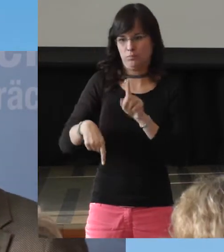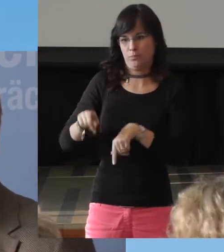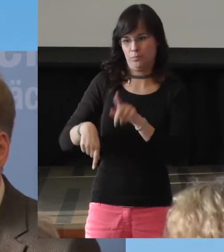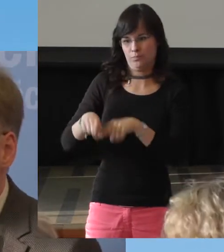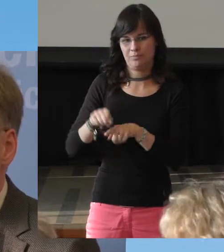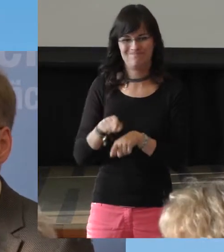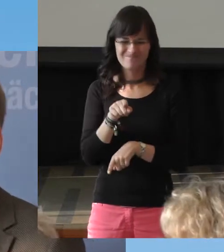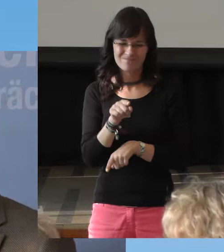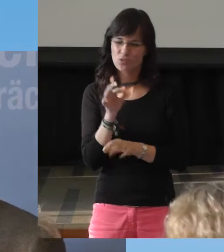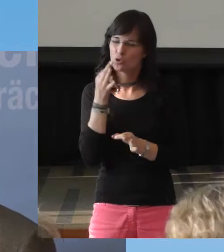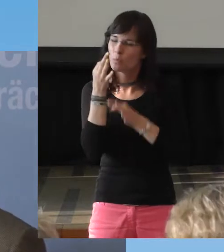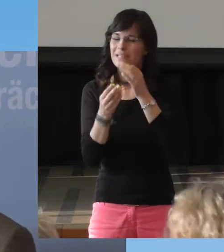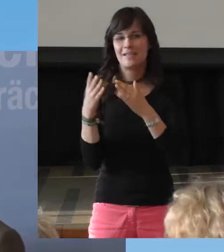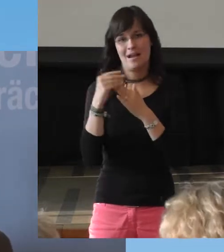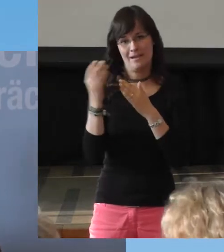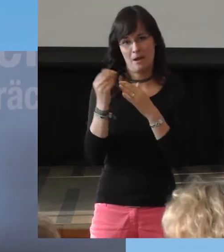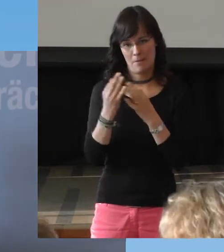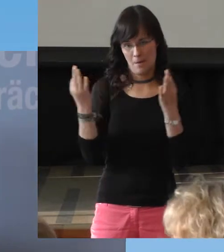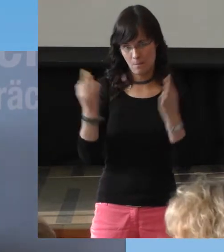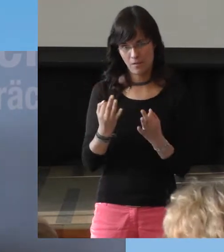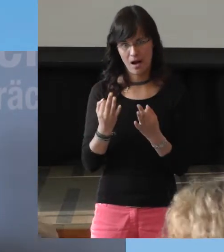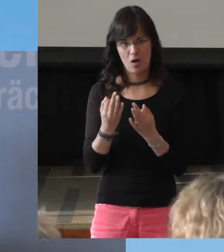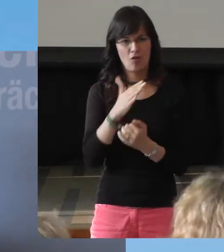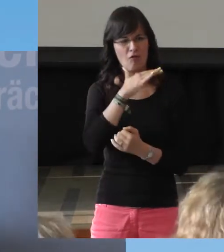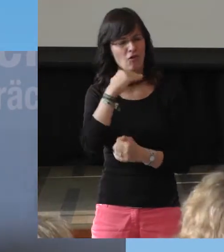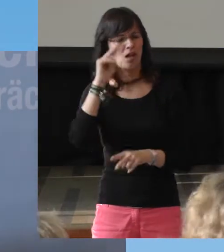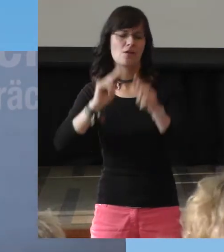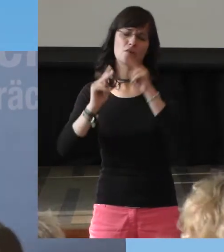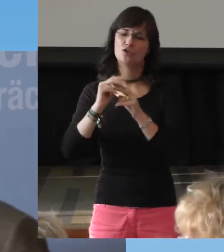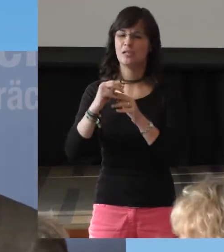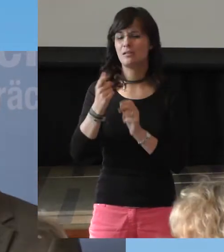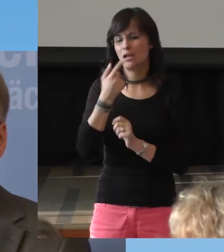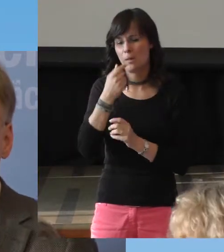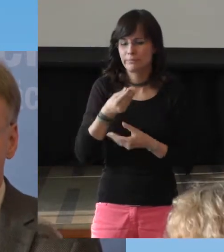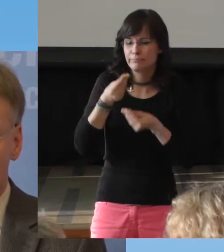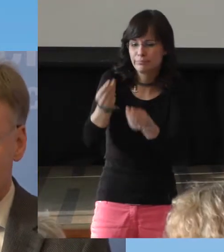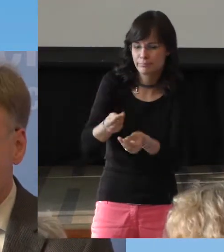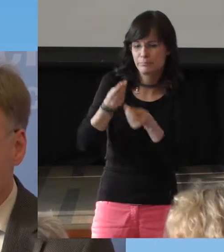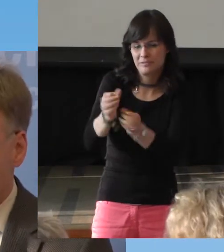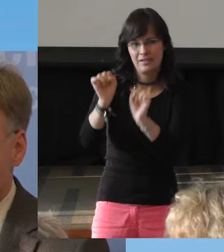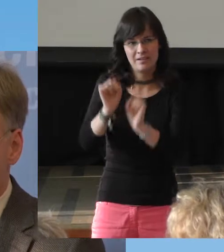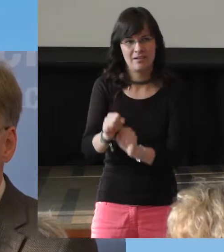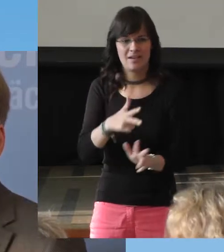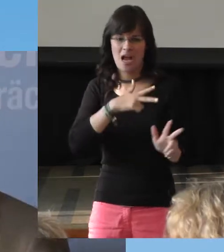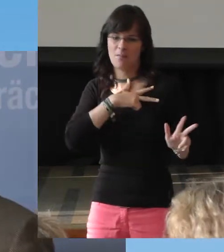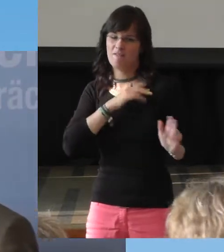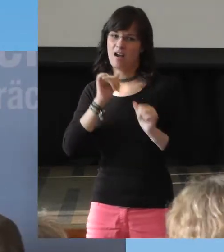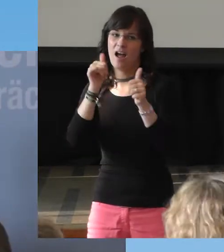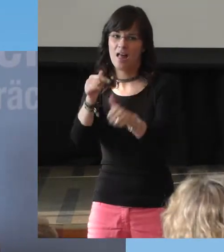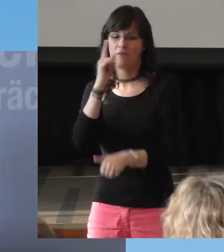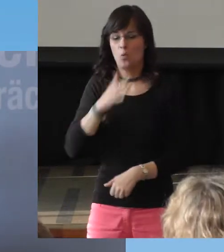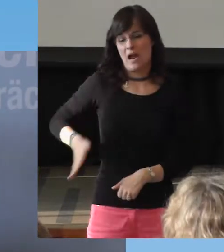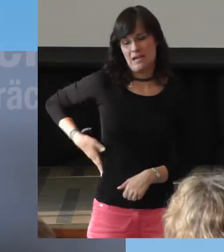besondere Therapie, die kann man nämlich mit diversen Medikamenten therapieren, aber wirklich helfen würde nur eine Nierentransplantation.